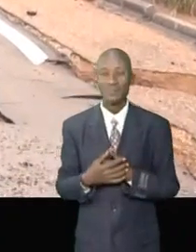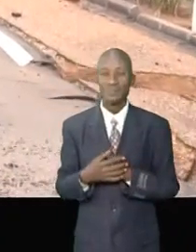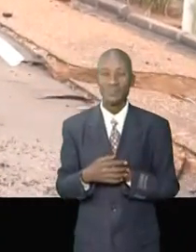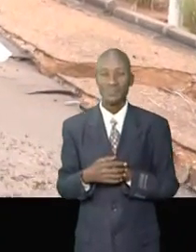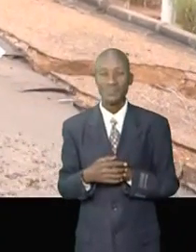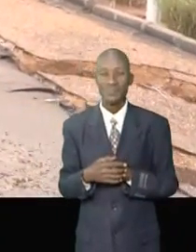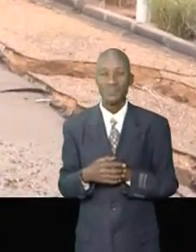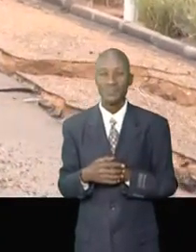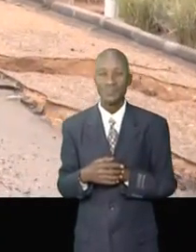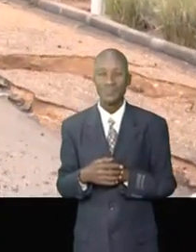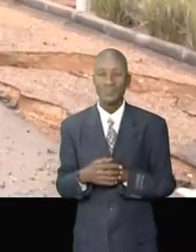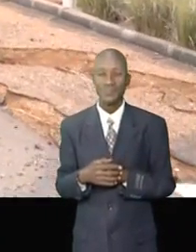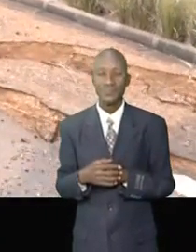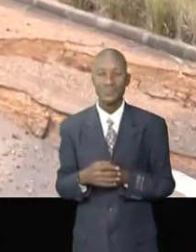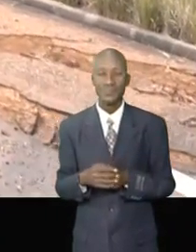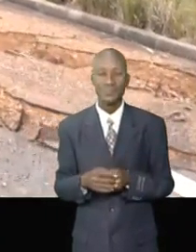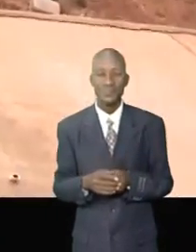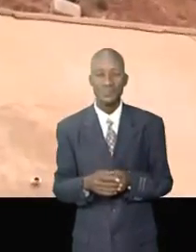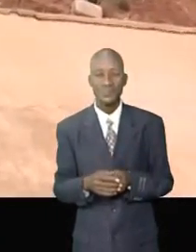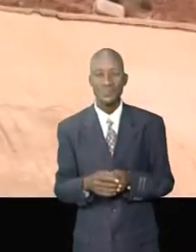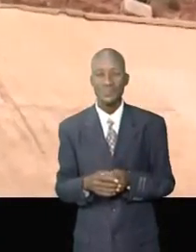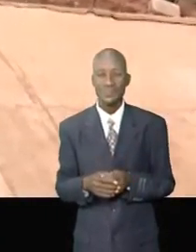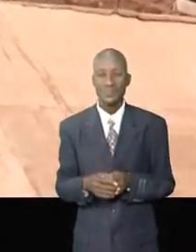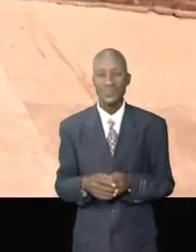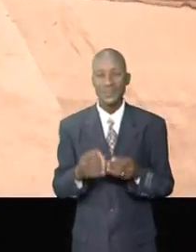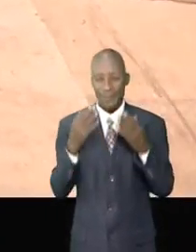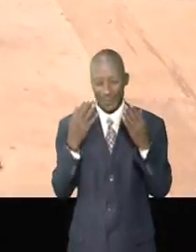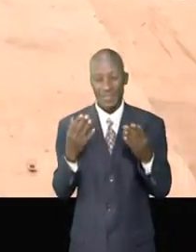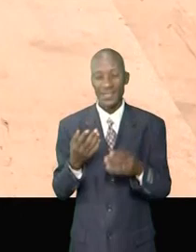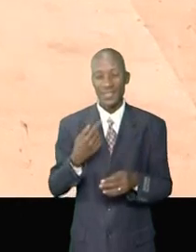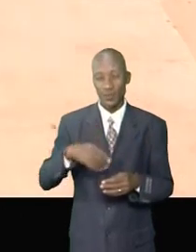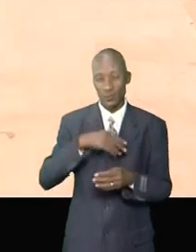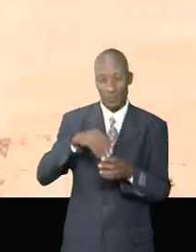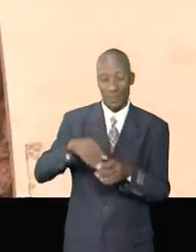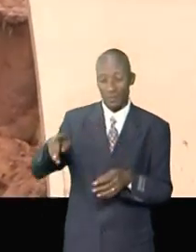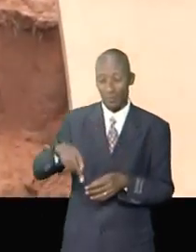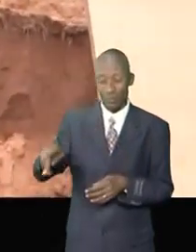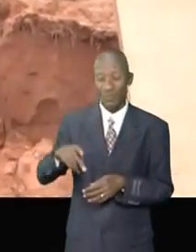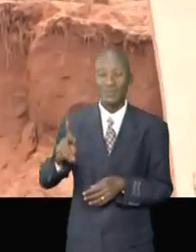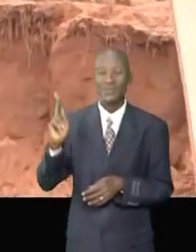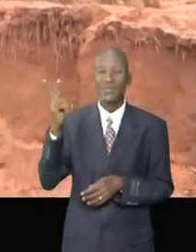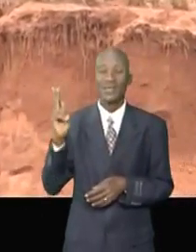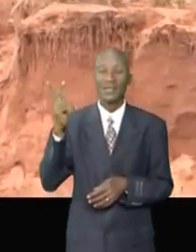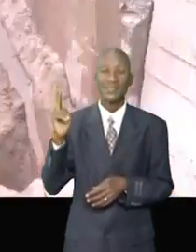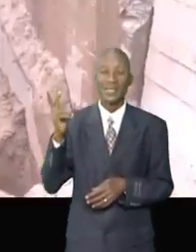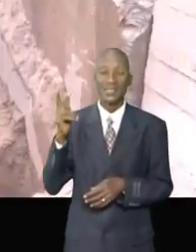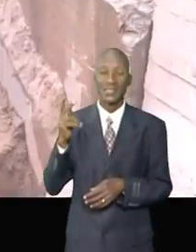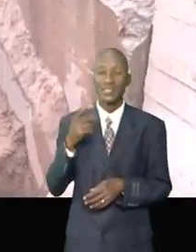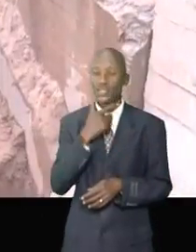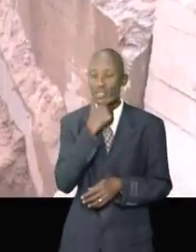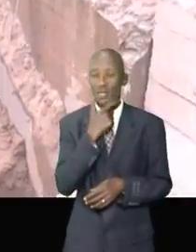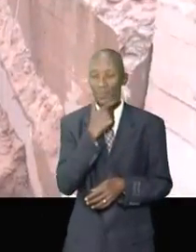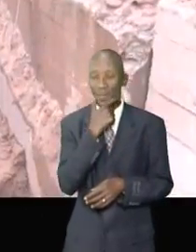Des images bouleversantes, c'est le moins que l'on puisse dire de l'effondrement du Dalo de Bondo. Nous sommes au point